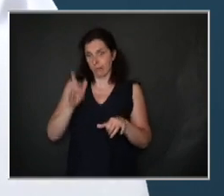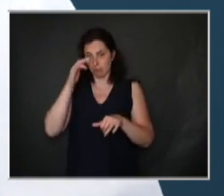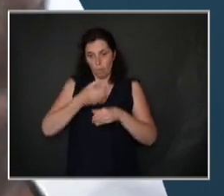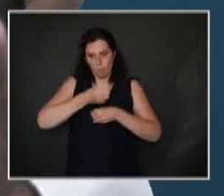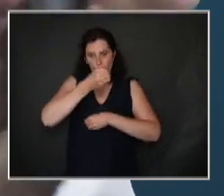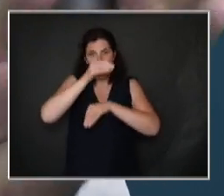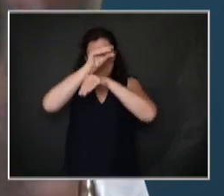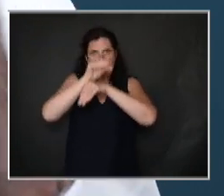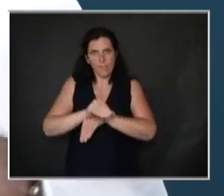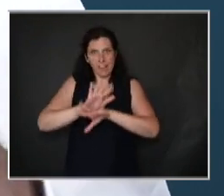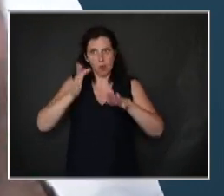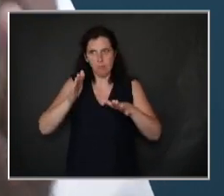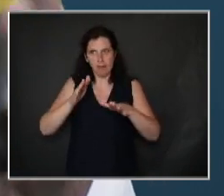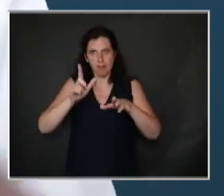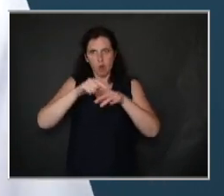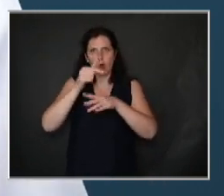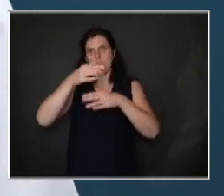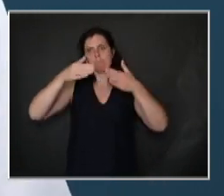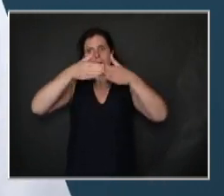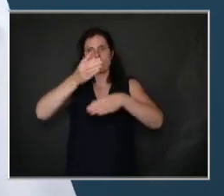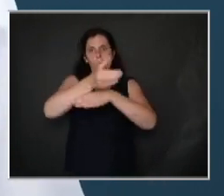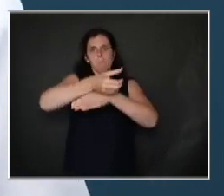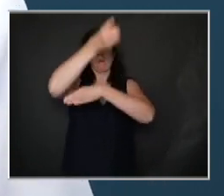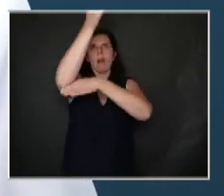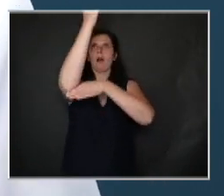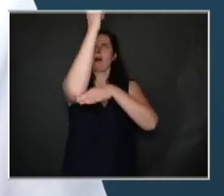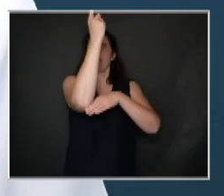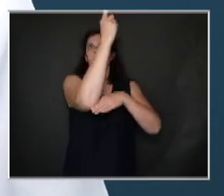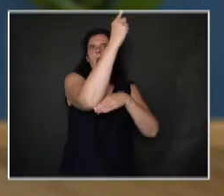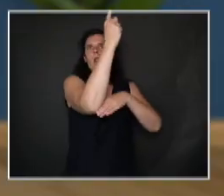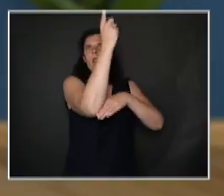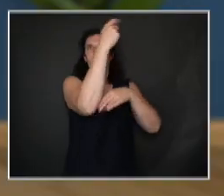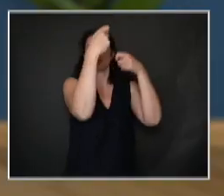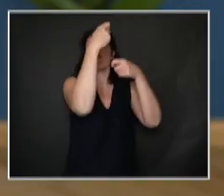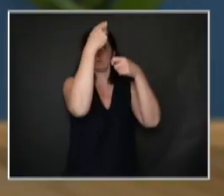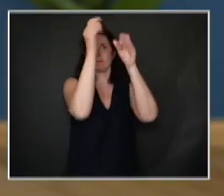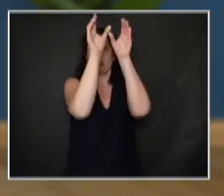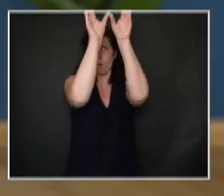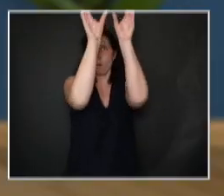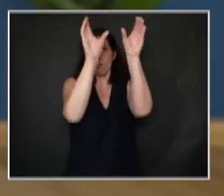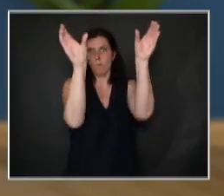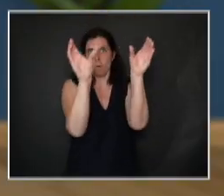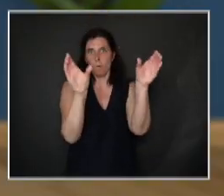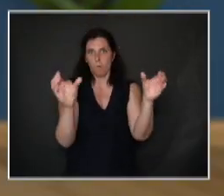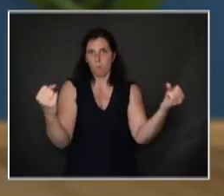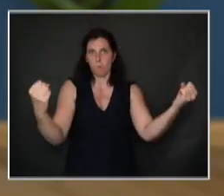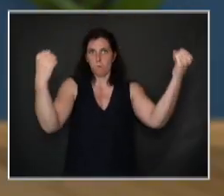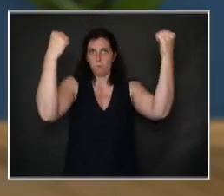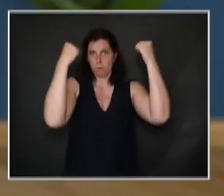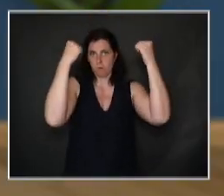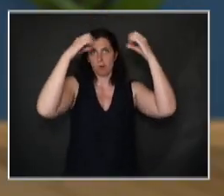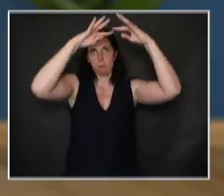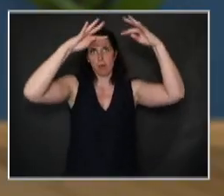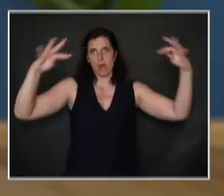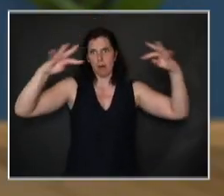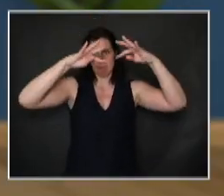vertébrale, qui est comme un mât un peu souple, eh bien, il faut un bel aubanage, comme un mât de vaisseau. C'est-à-dire qu'il faut des câbles qui tirent